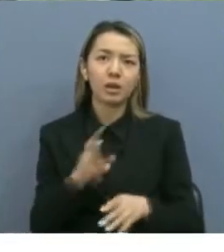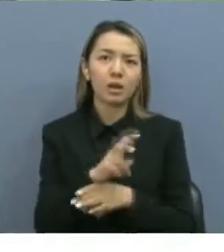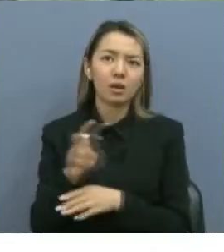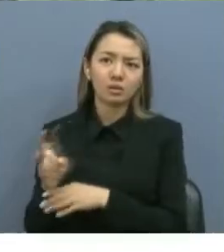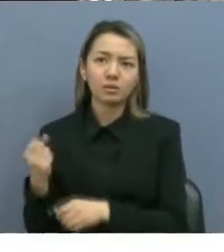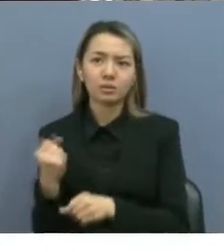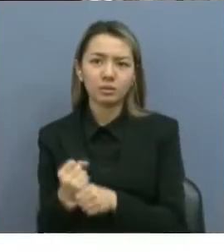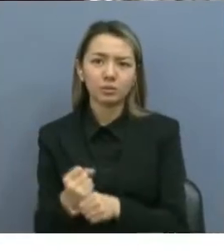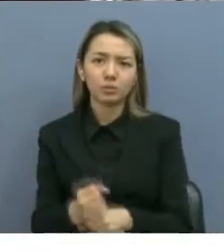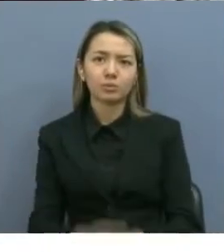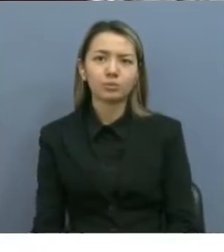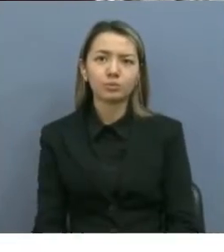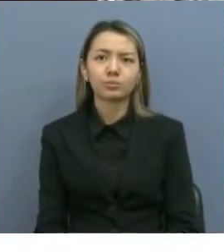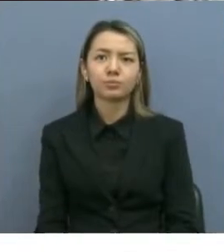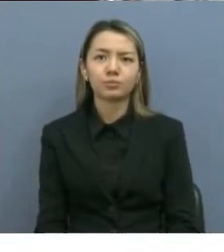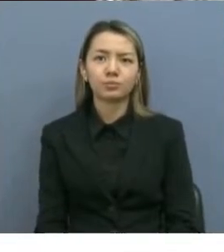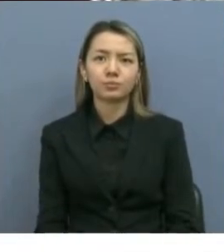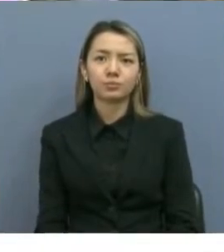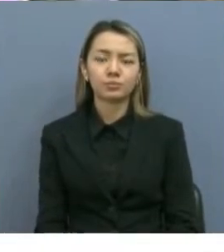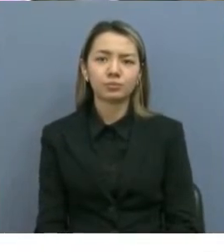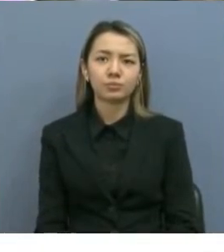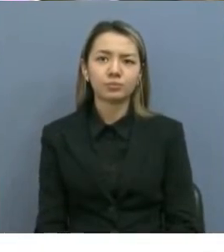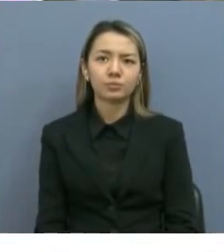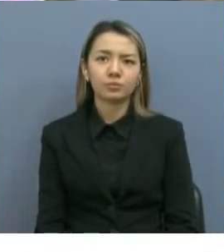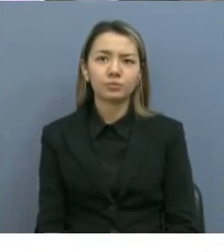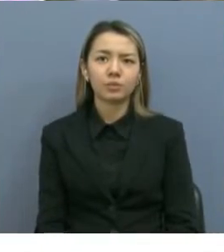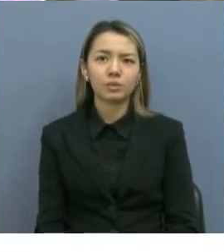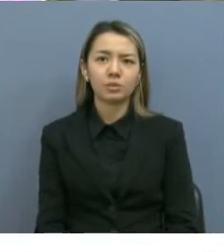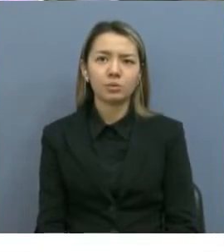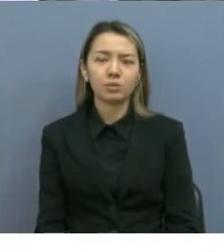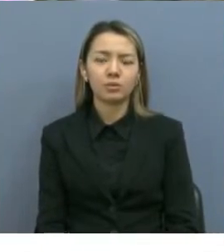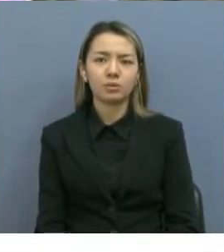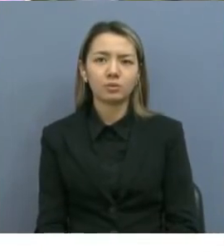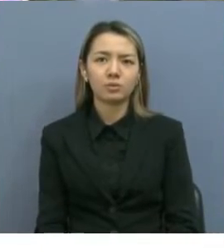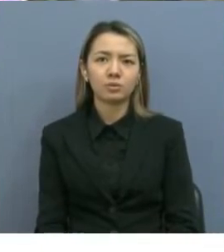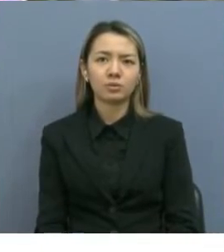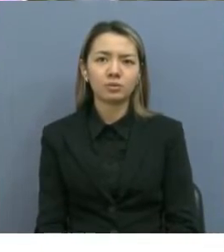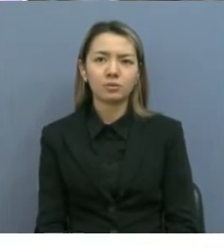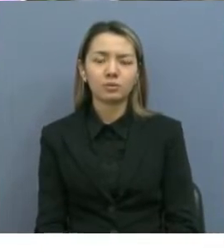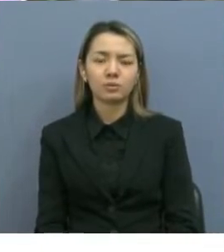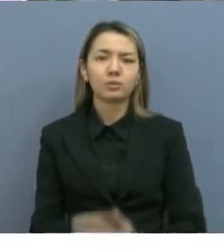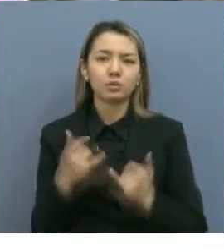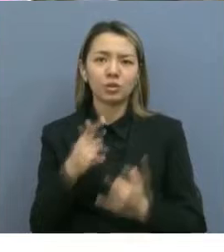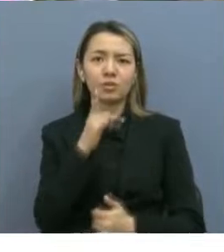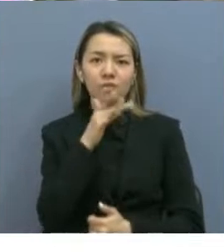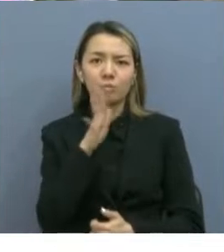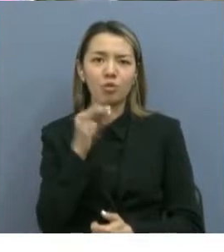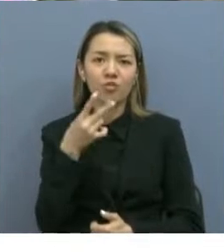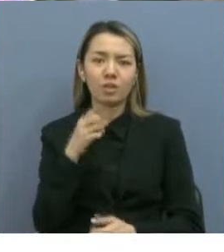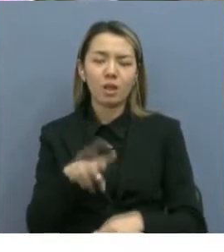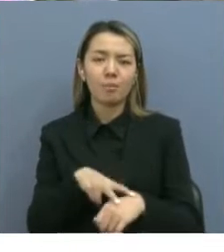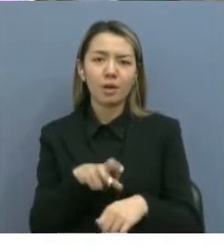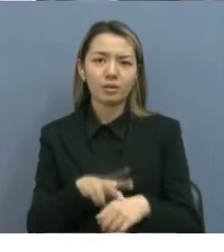аралайды. На данный момент в связи с пандемией коронавируса в Акмолинской области введен... Қазіргі уақытта ювеналды